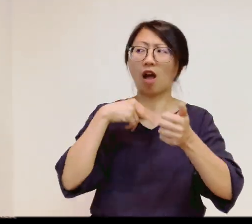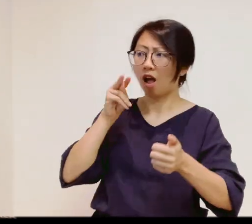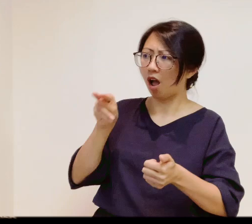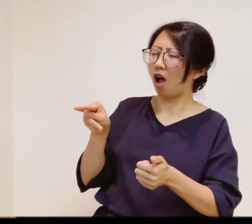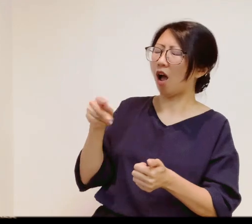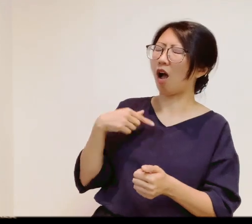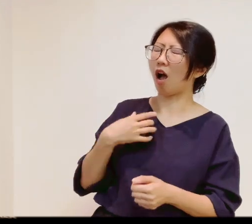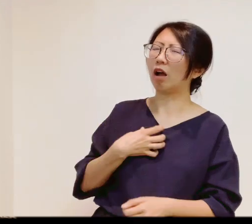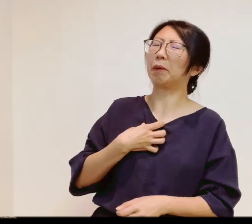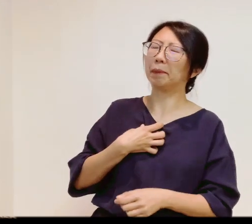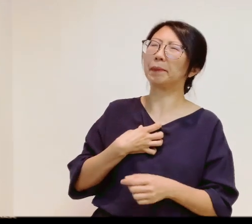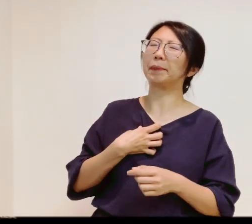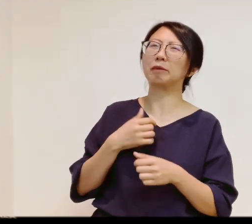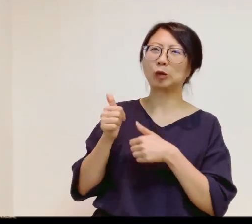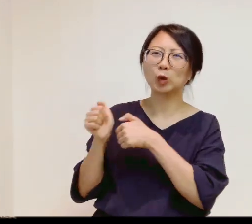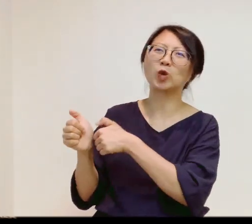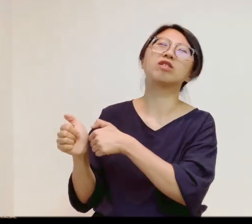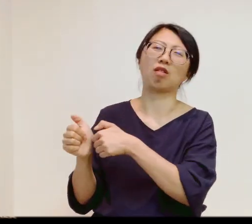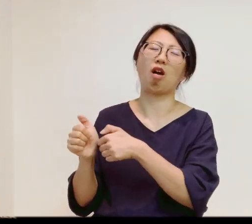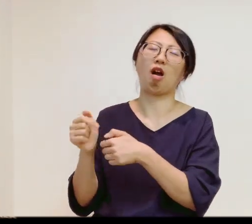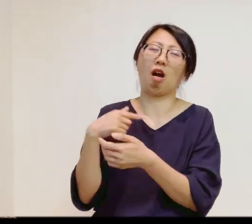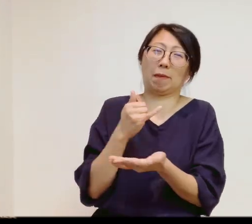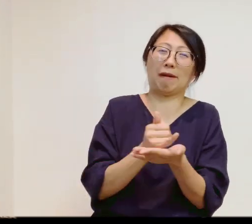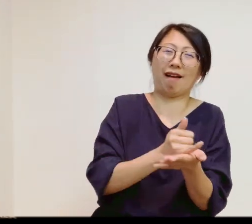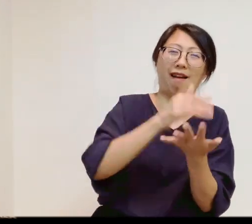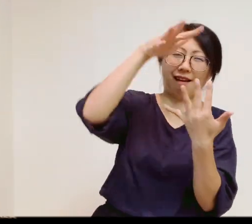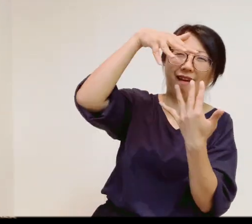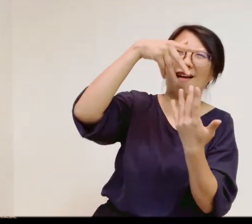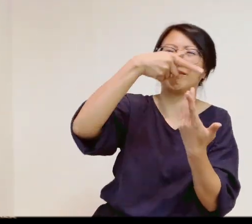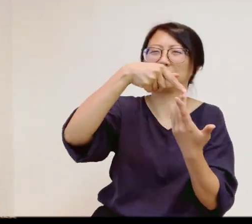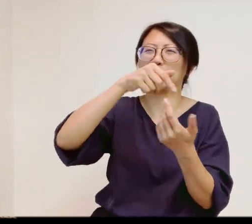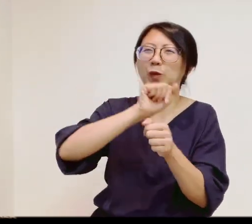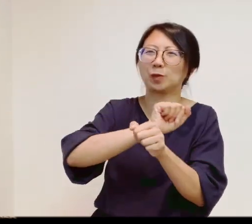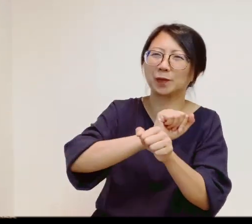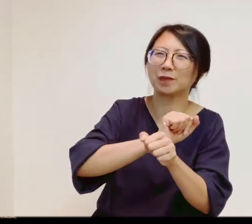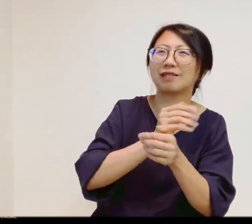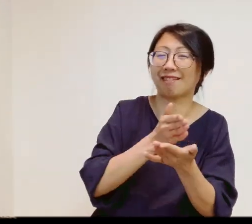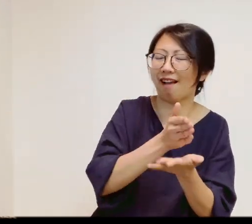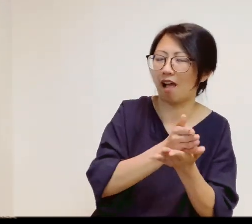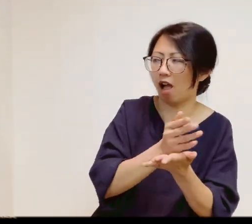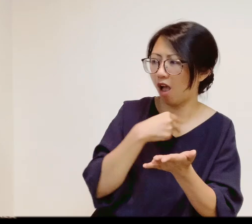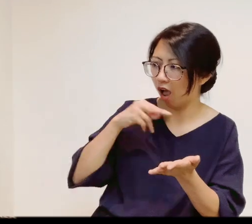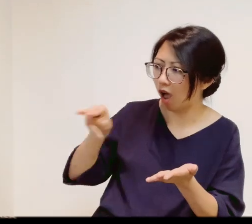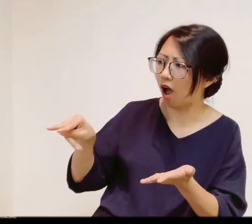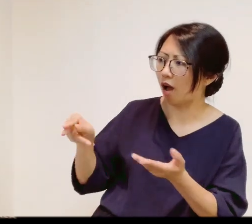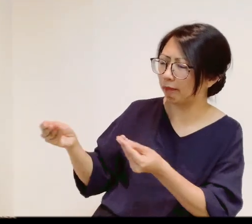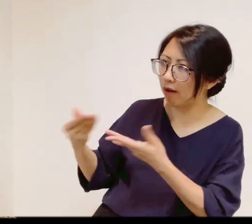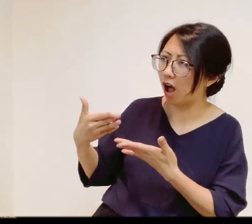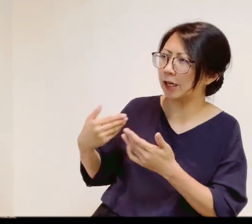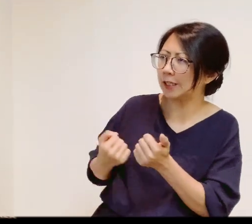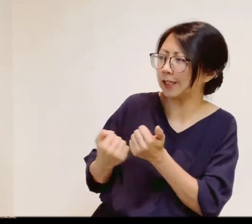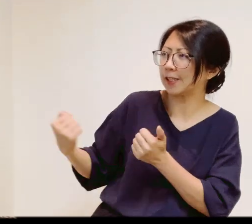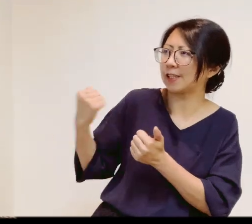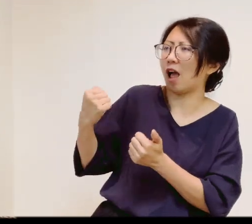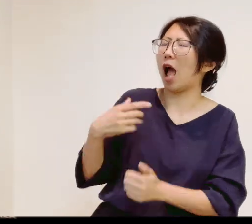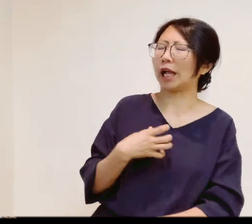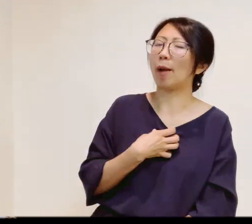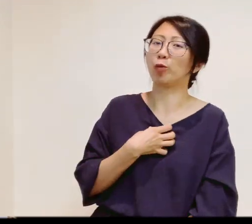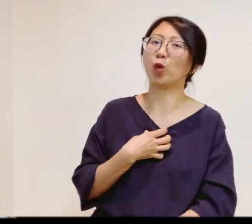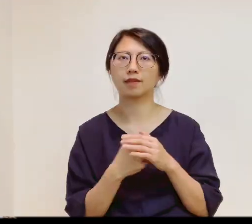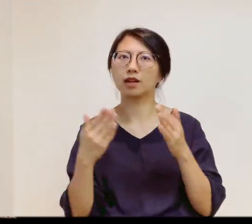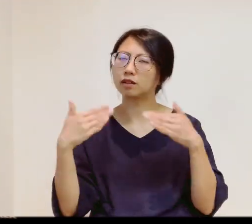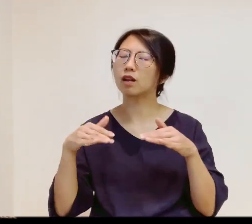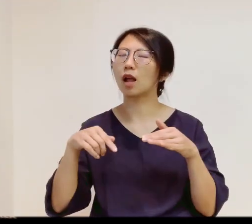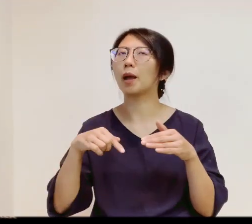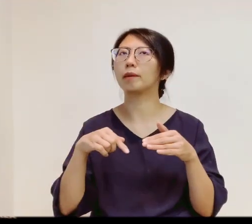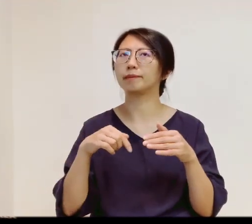女點樣將啲麵包抌上架車上邊。等佢哋可以食多一塊麵包，係非常非常之感動嘅。咁呢個亦都令我